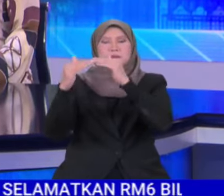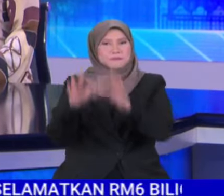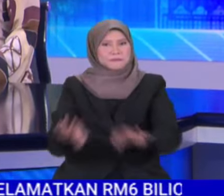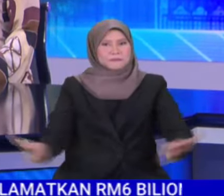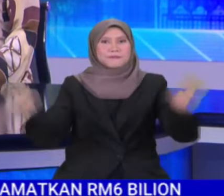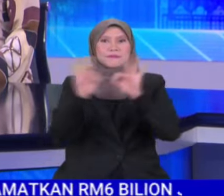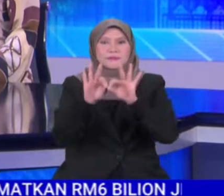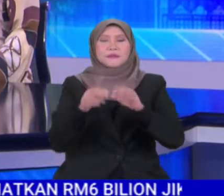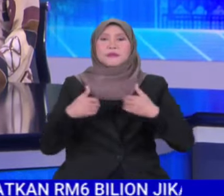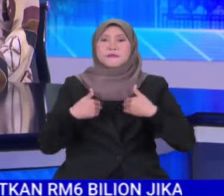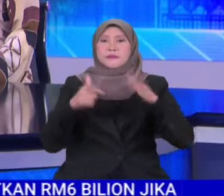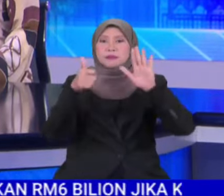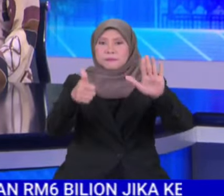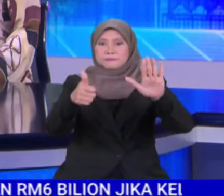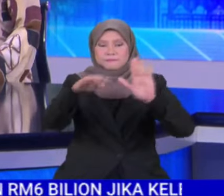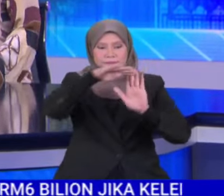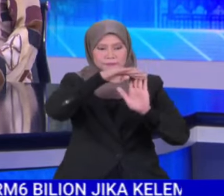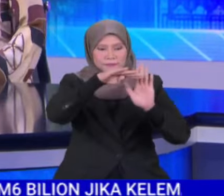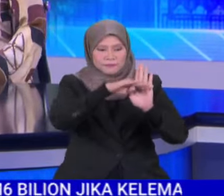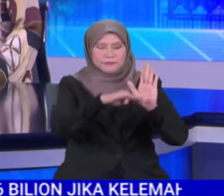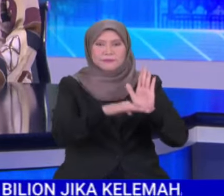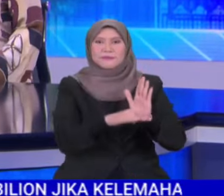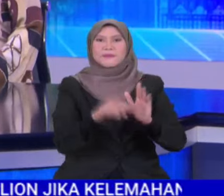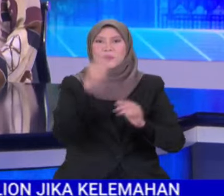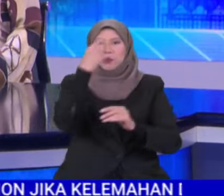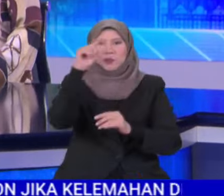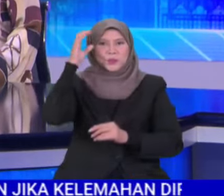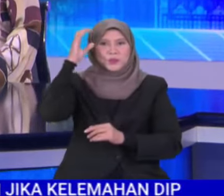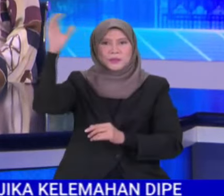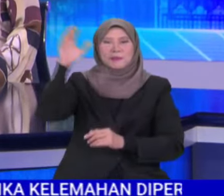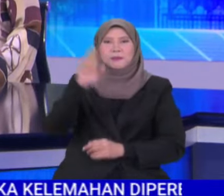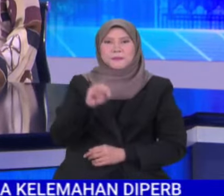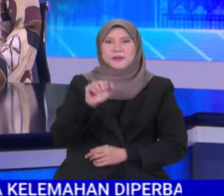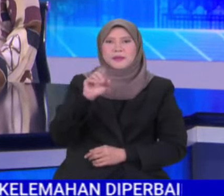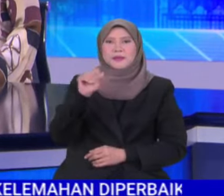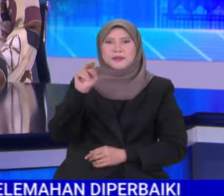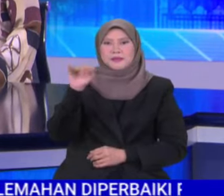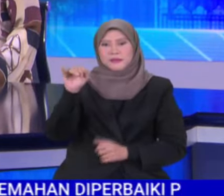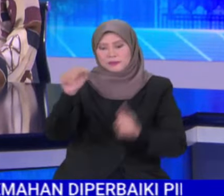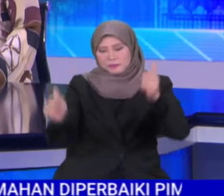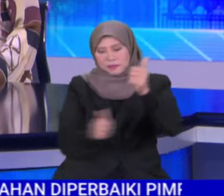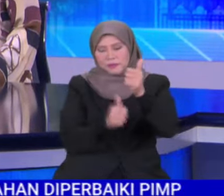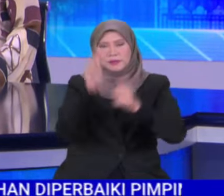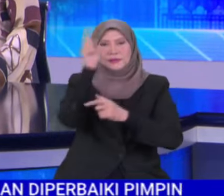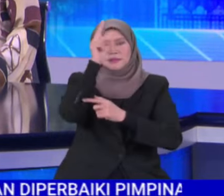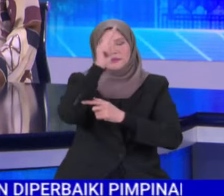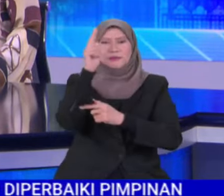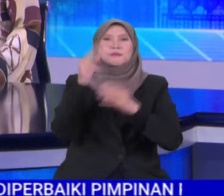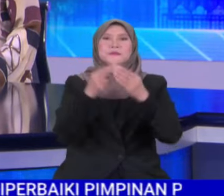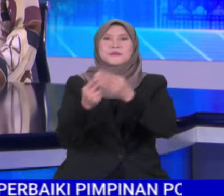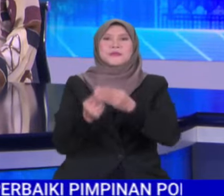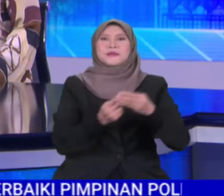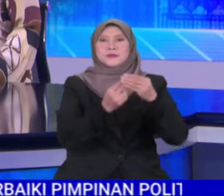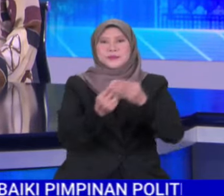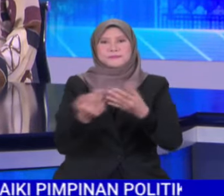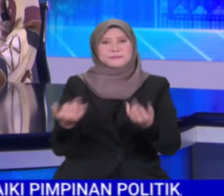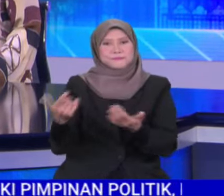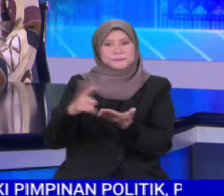utama. Enam kerangka menjadi tonggak pelaksanaan konsep madani di bawah kerajaan perpaduan. Ikuti